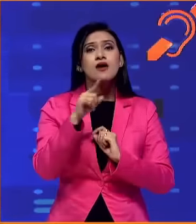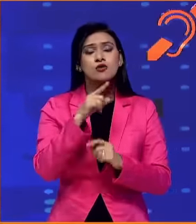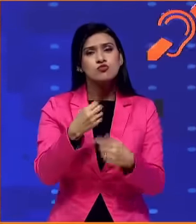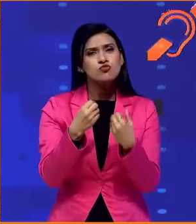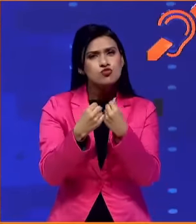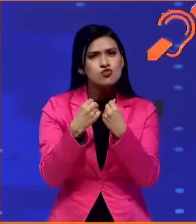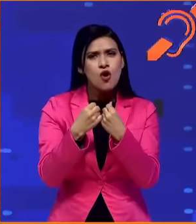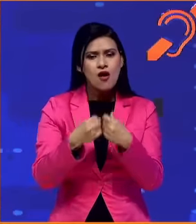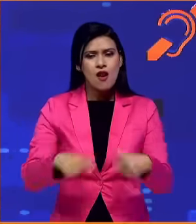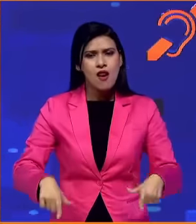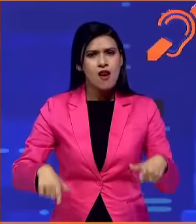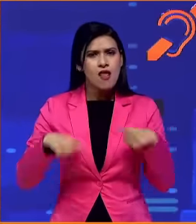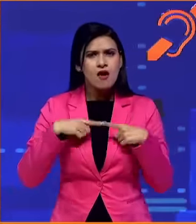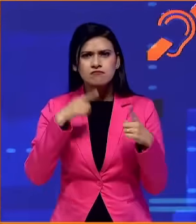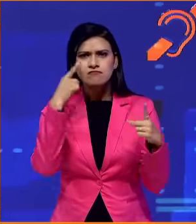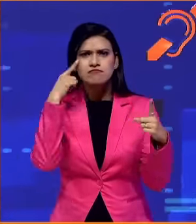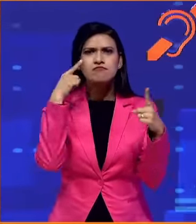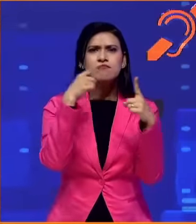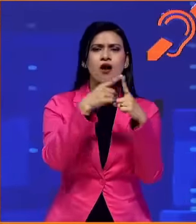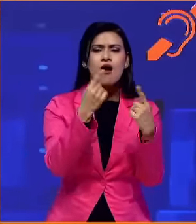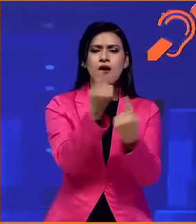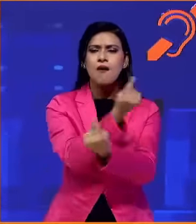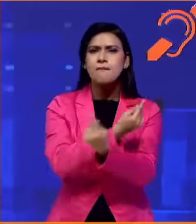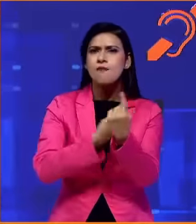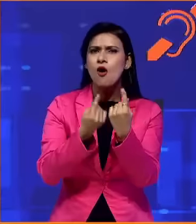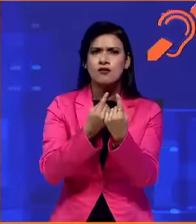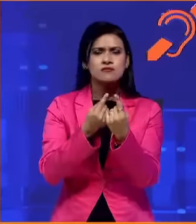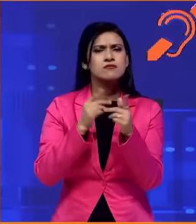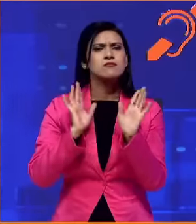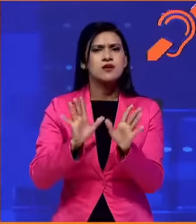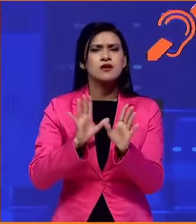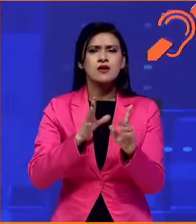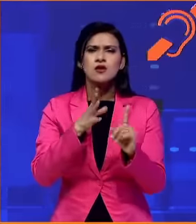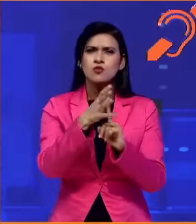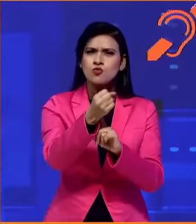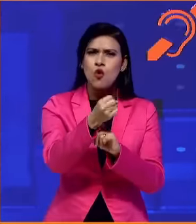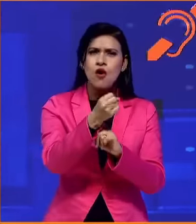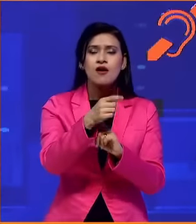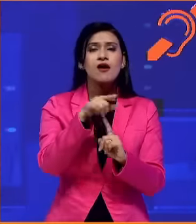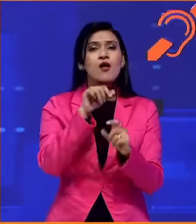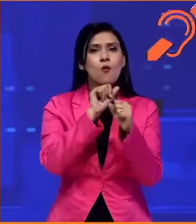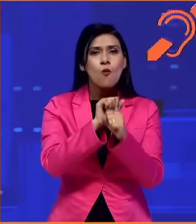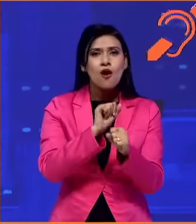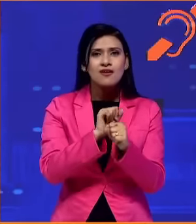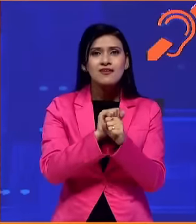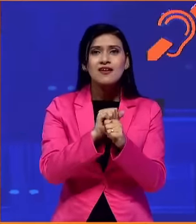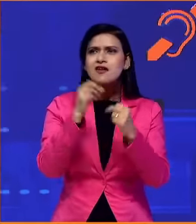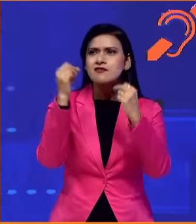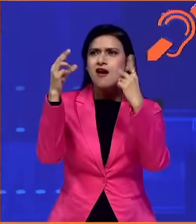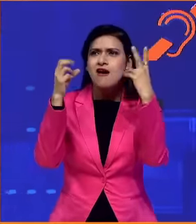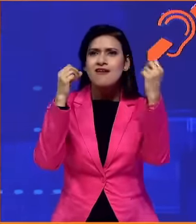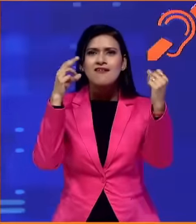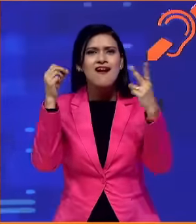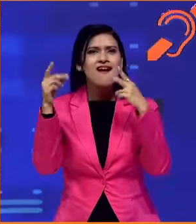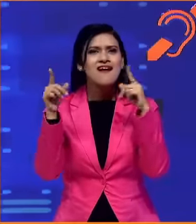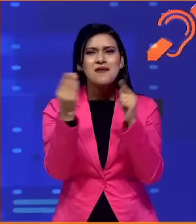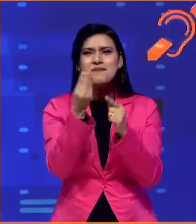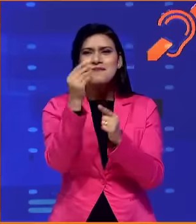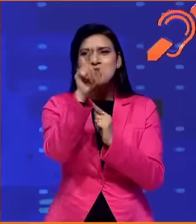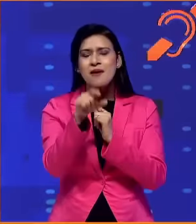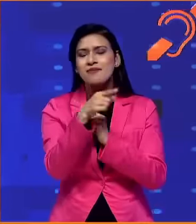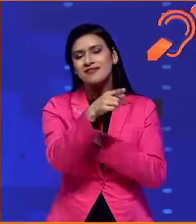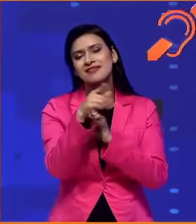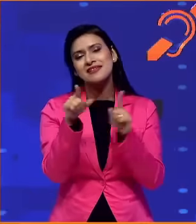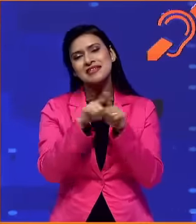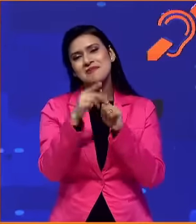लेकिनआप एकमजबूतविपक्षमेंबचेहुएकुछचमकतेसितारोंमेंसेएकहैं ,जोएकमजबूतऔरजीवंतलोकतंत्रकेलिएअत्यंतमहत्वपूर्णहै। इसलिए,